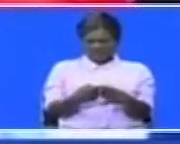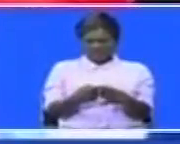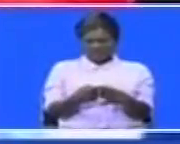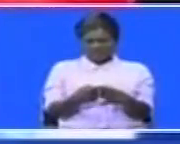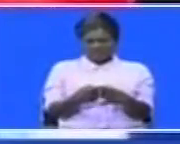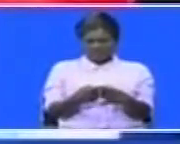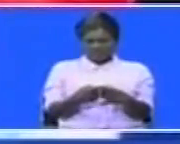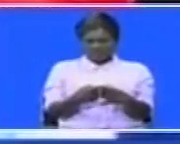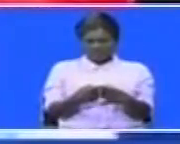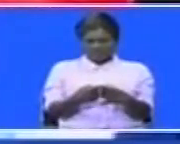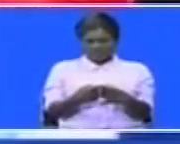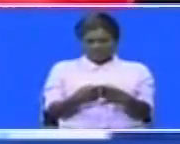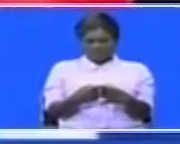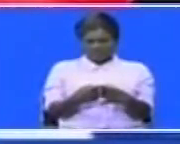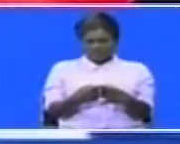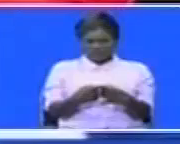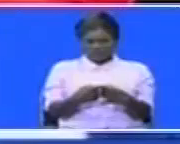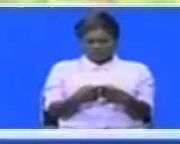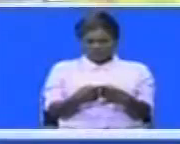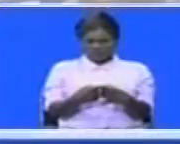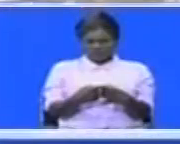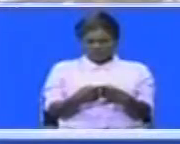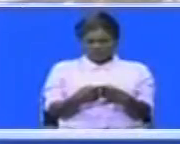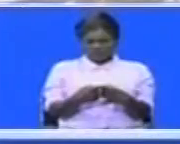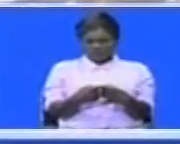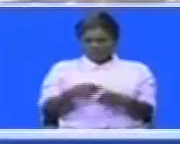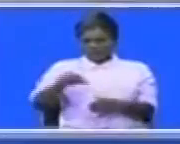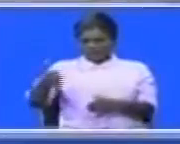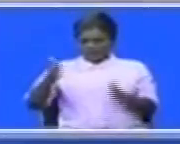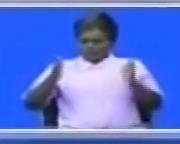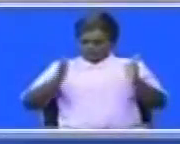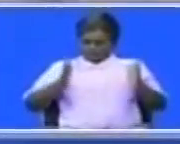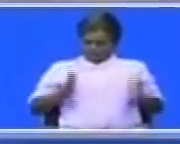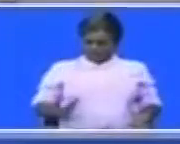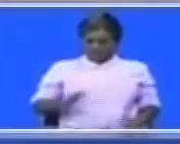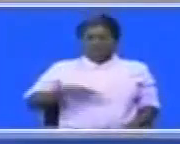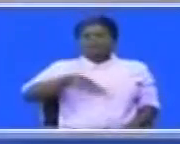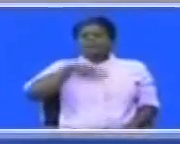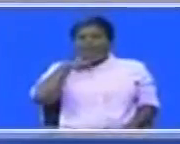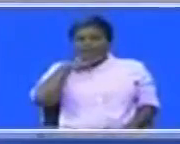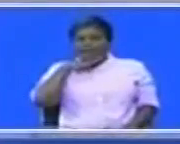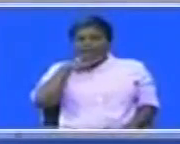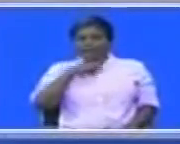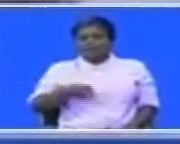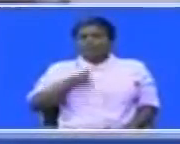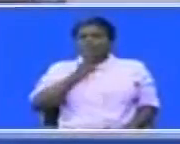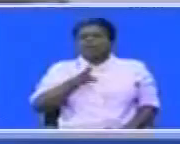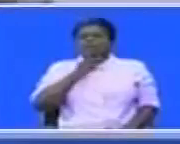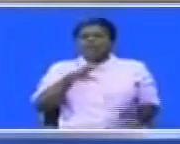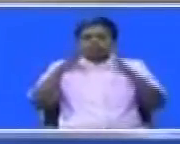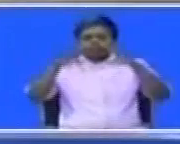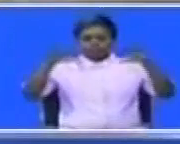hijab. So that to shield them. Kwengineko mtu mmoja anahofiwa kufariki baada ya kusombwa na maji katika eneo la New Valley